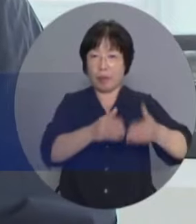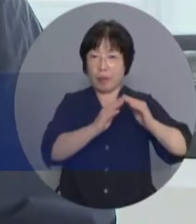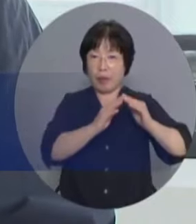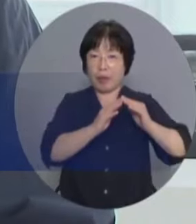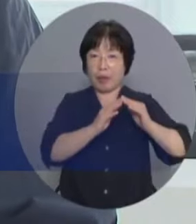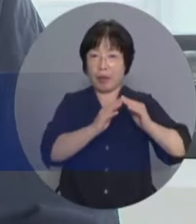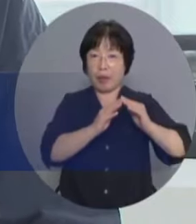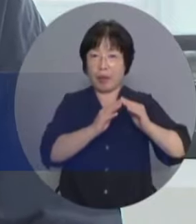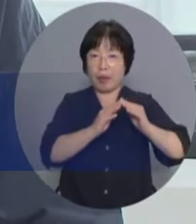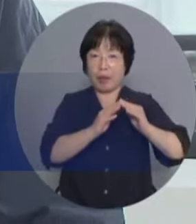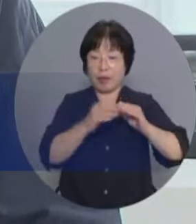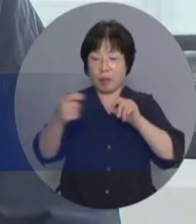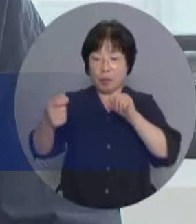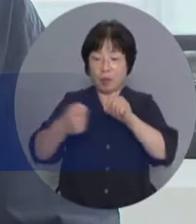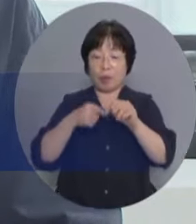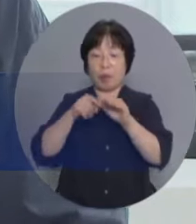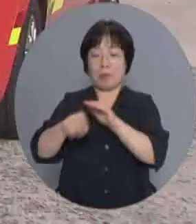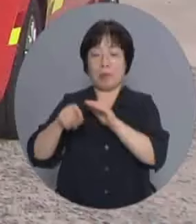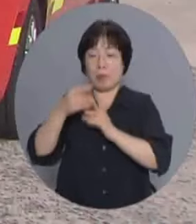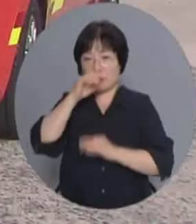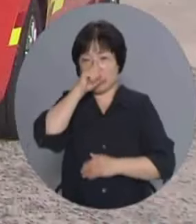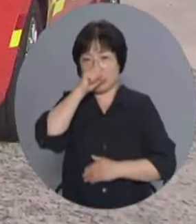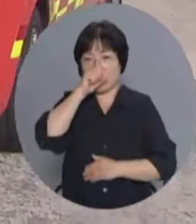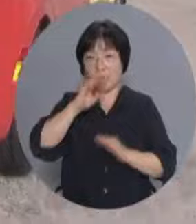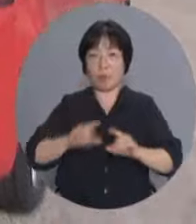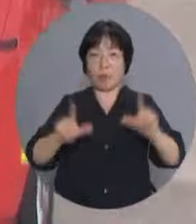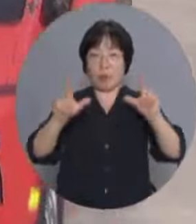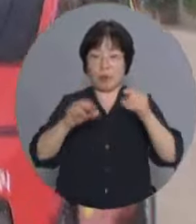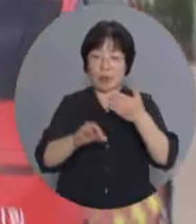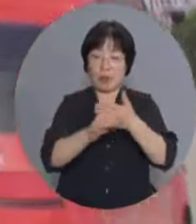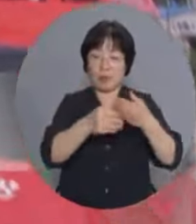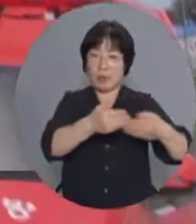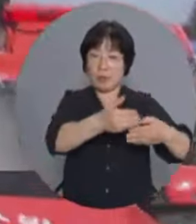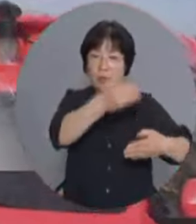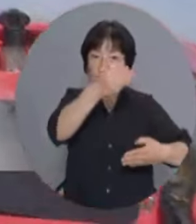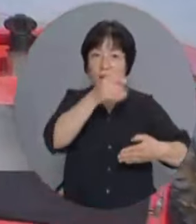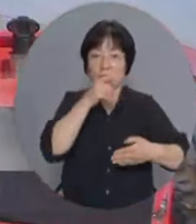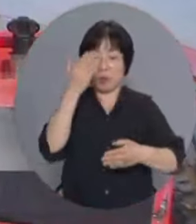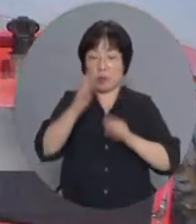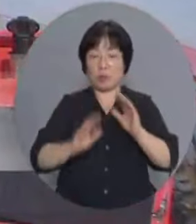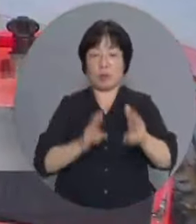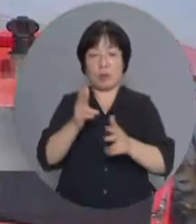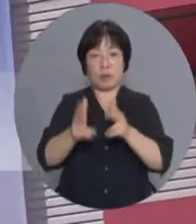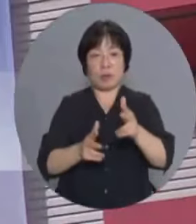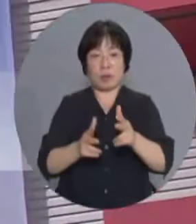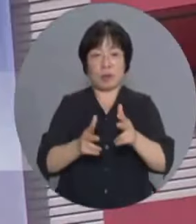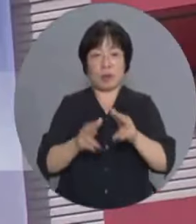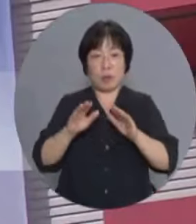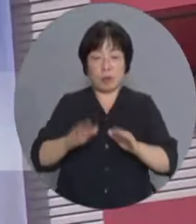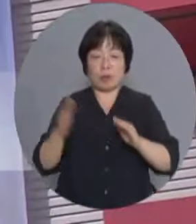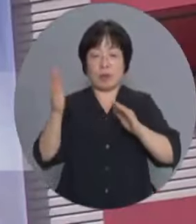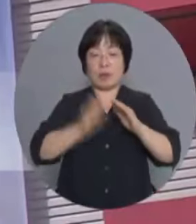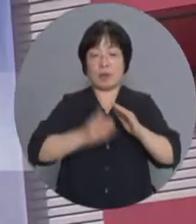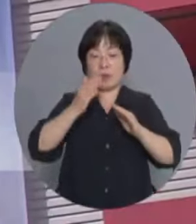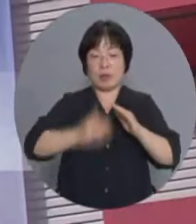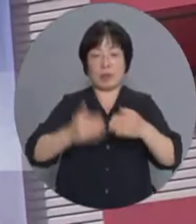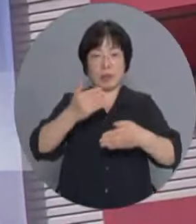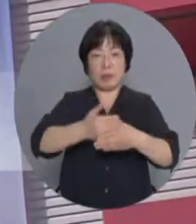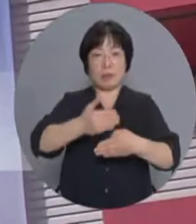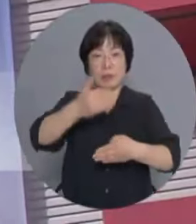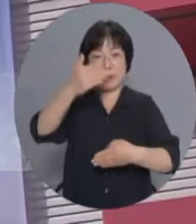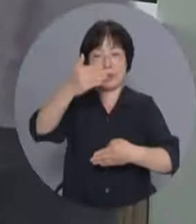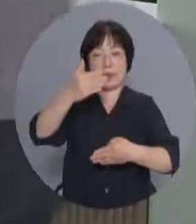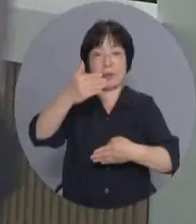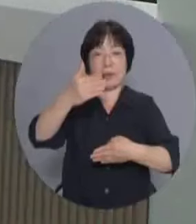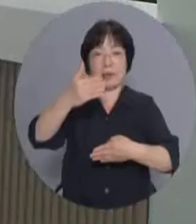개소하고 나니까 접근성이 더 편해졌습니다. 올해 초 임시 개소했던 여수산단의 119 출장소가 오늘 정식